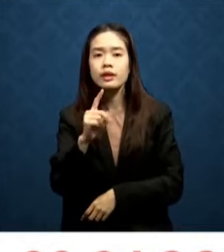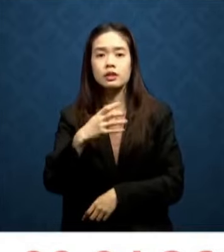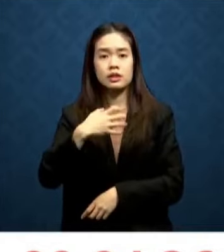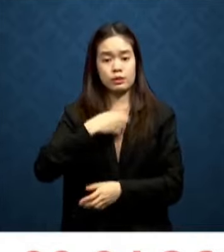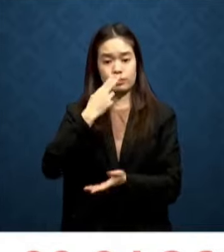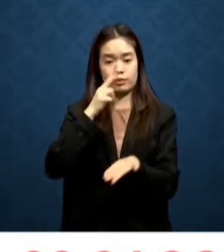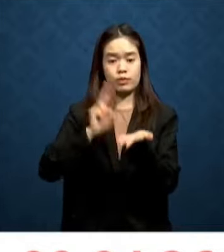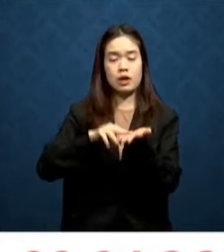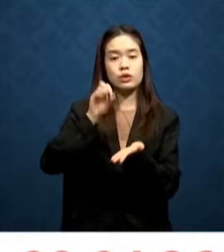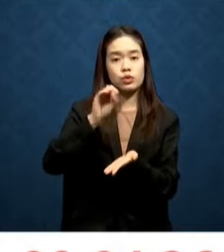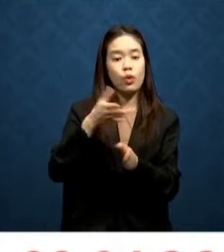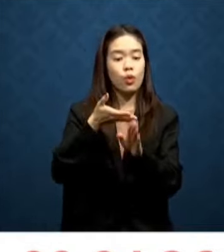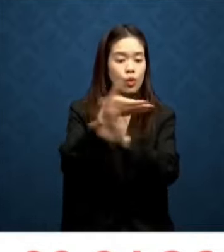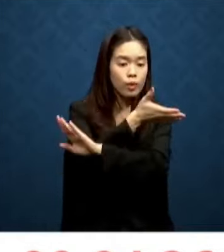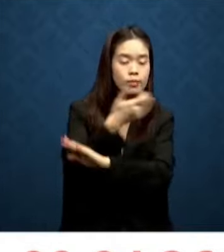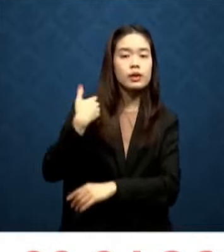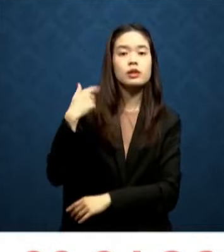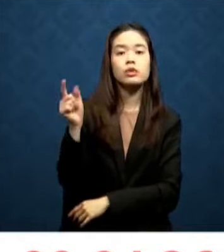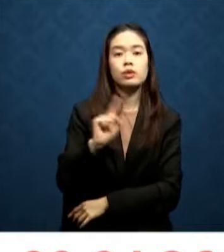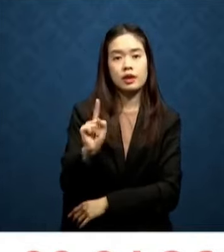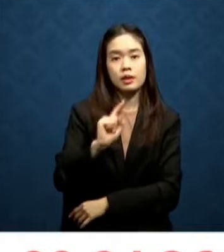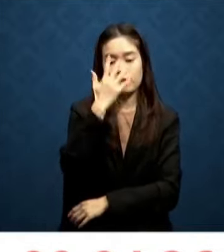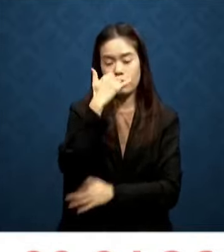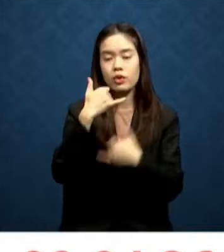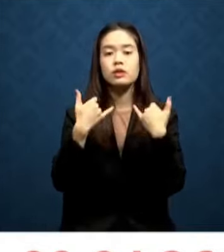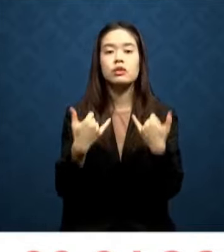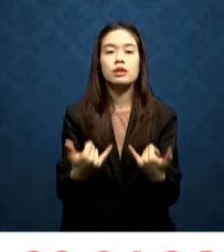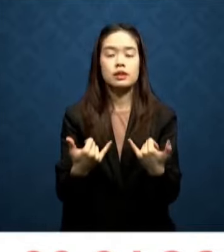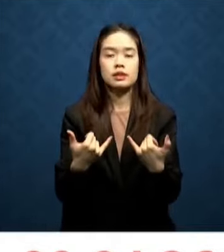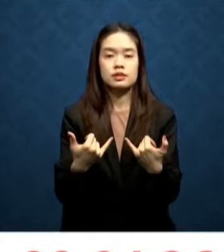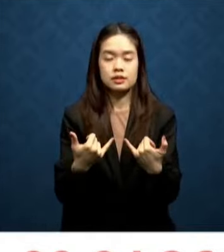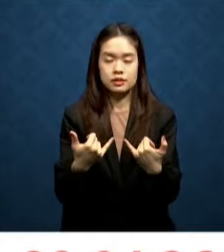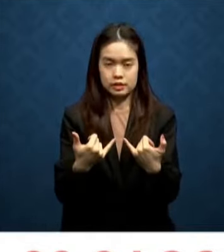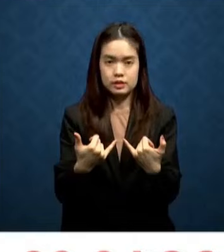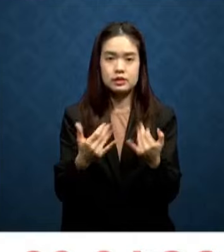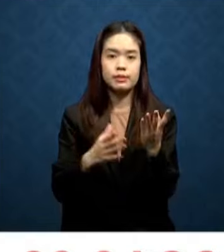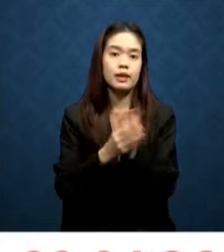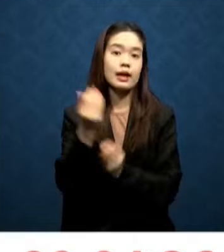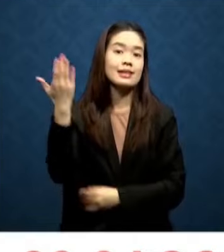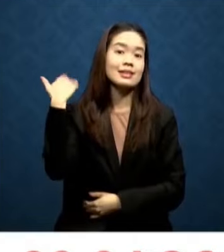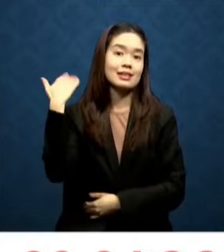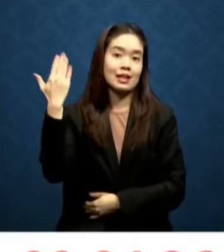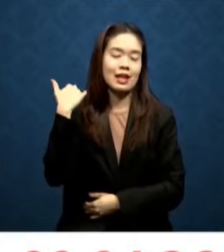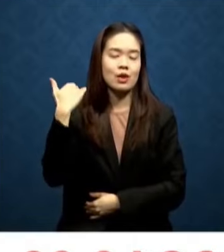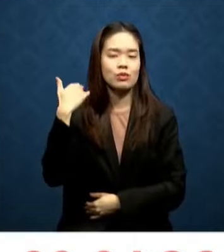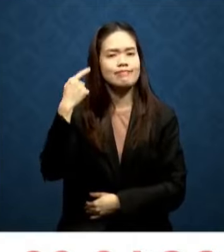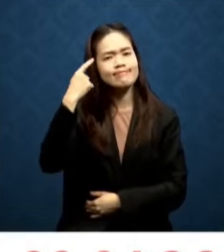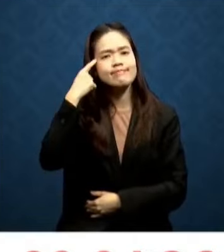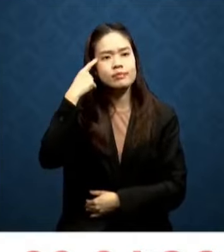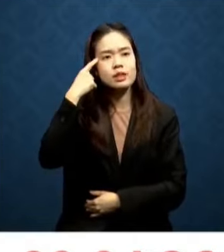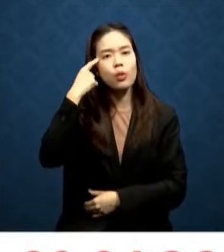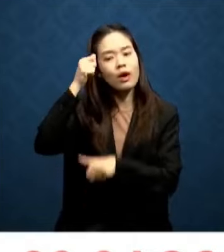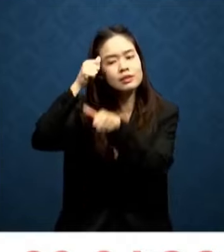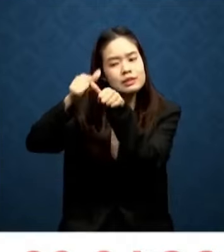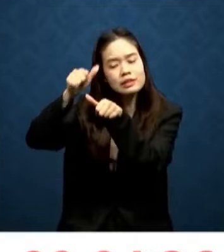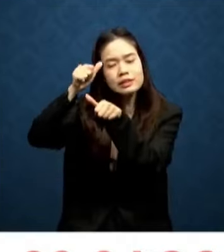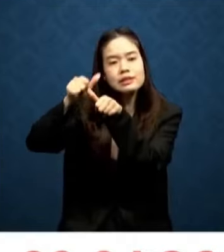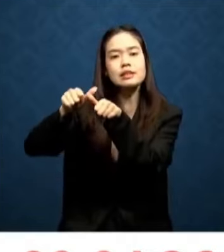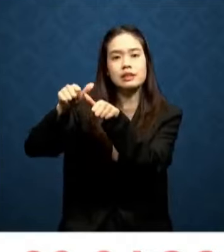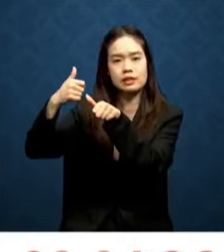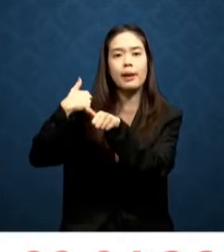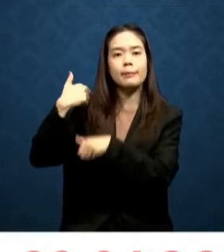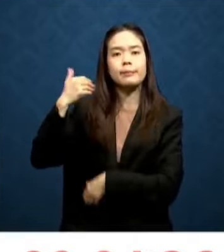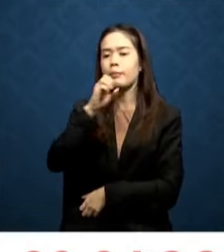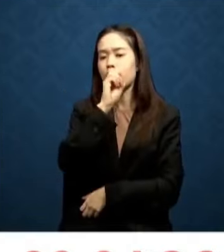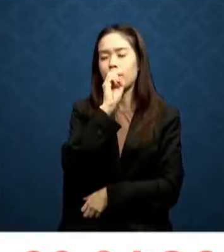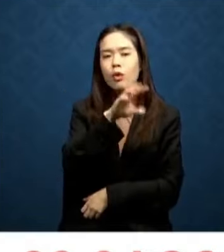ครับผมคิดว่าเรื่องที่เกิดขึ้นในสัปดาห์ที่แล้วนะฮะผมคิดว่าเป็นบทเรียนนะครับผมคิดว่าไม่กล่าวโทษใครนะฮะแต่ว่า